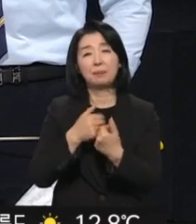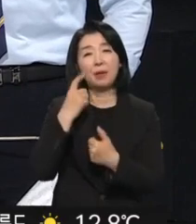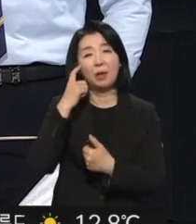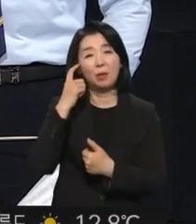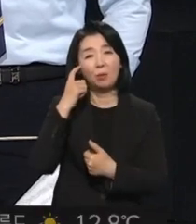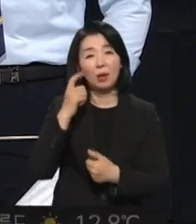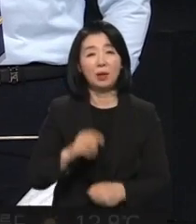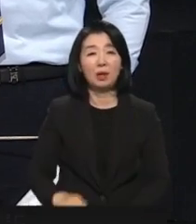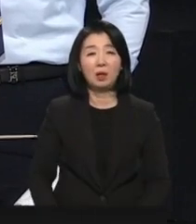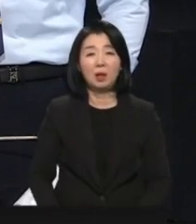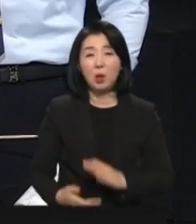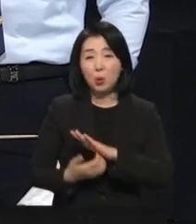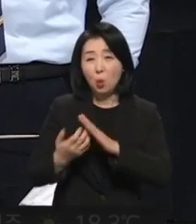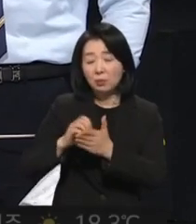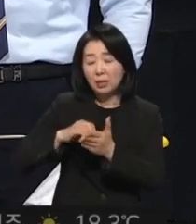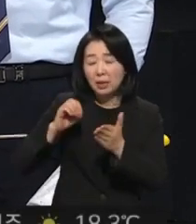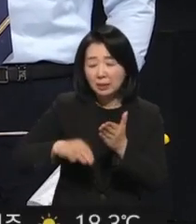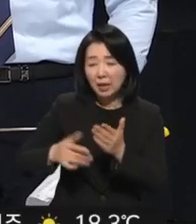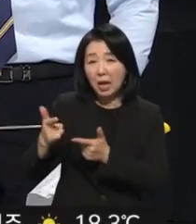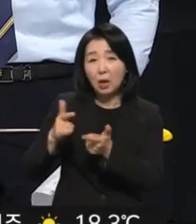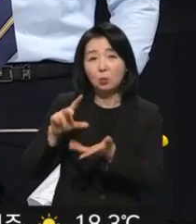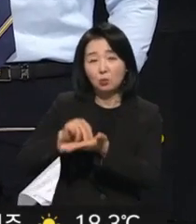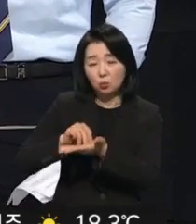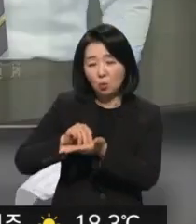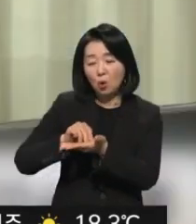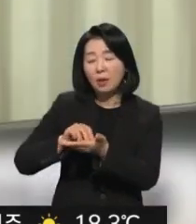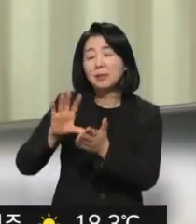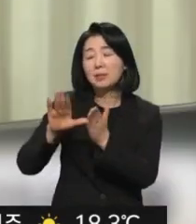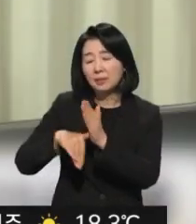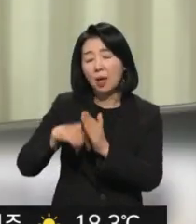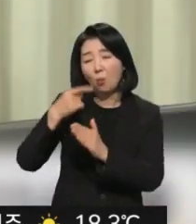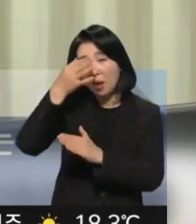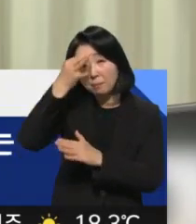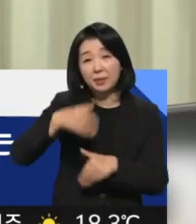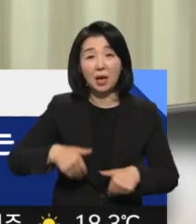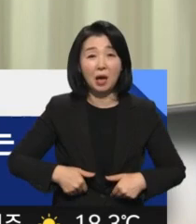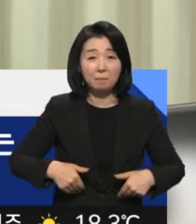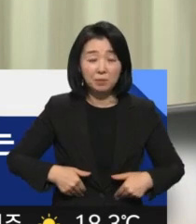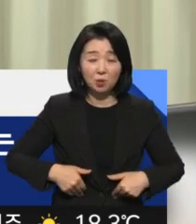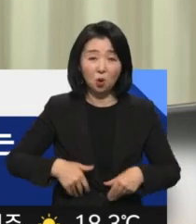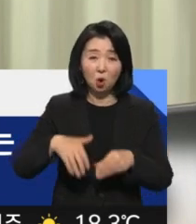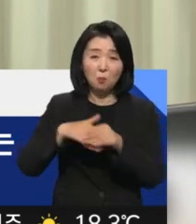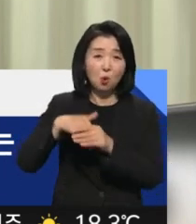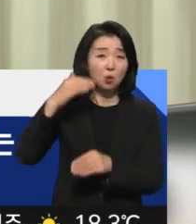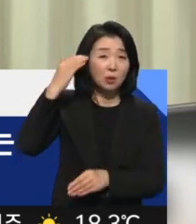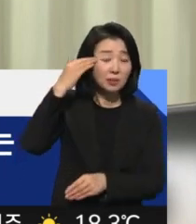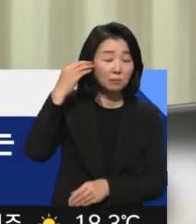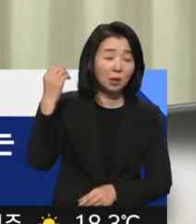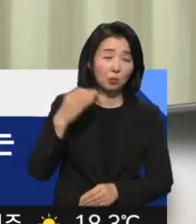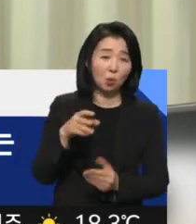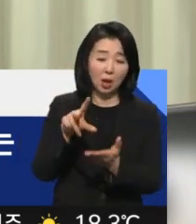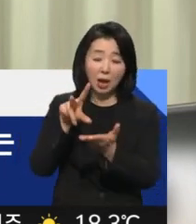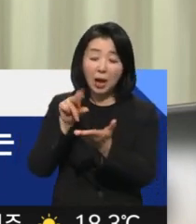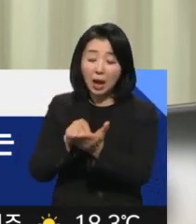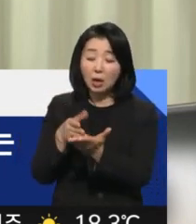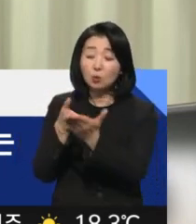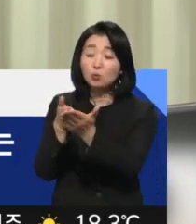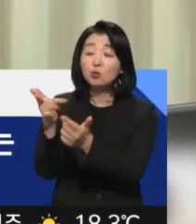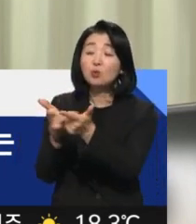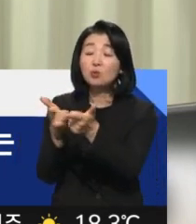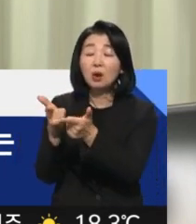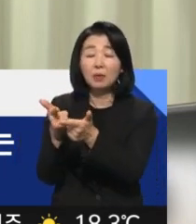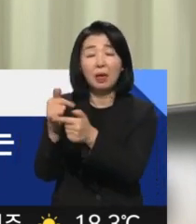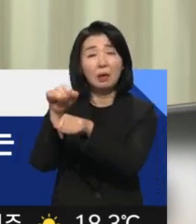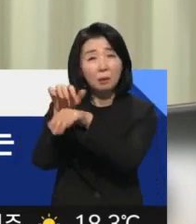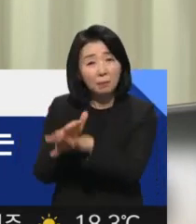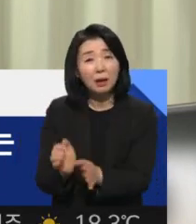무력화 문제는 사과해야 한다는 겁니다. 심의 표결권을 침해하고 안건 조정 제도를 무력하게 한